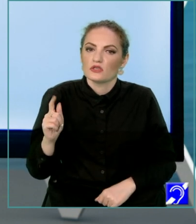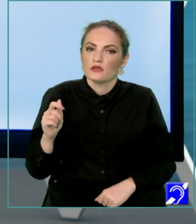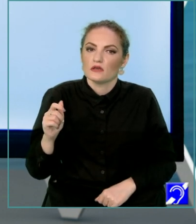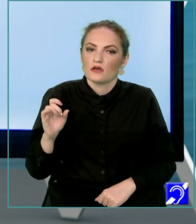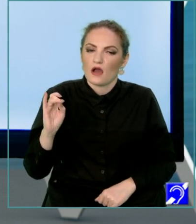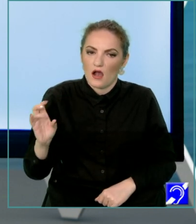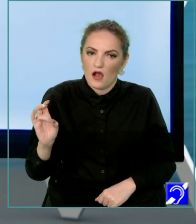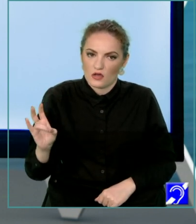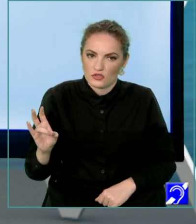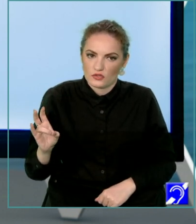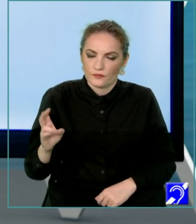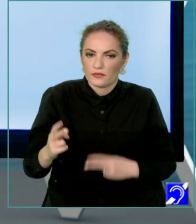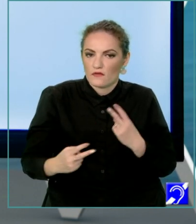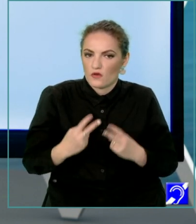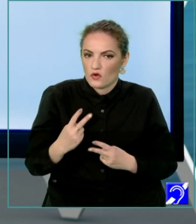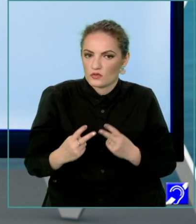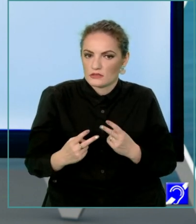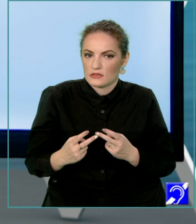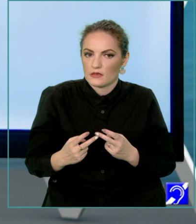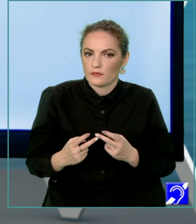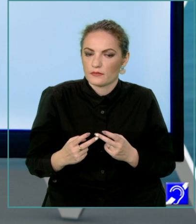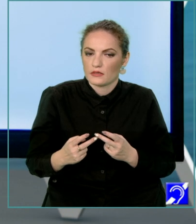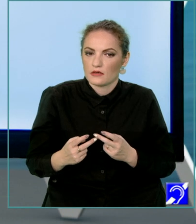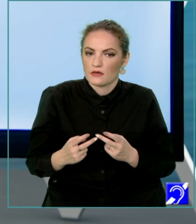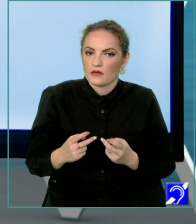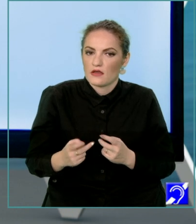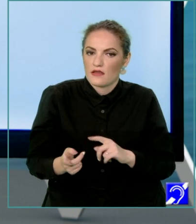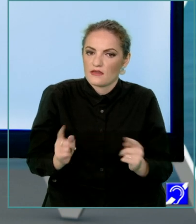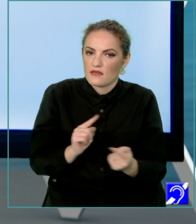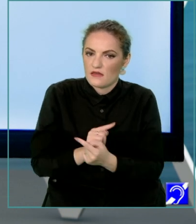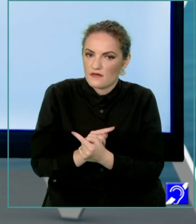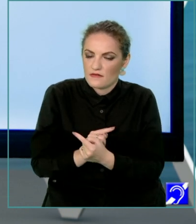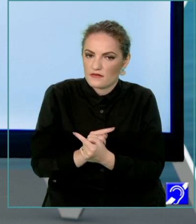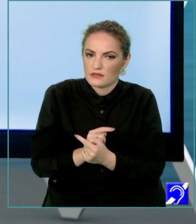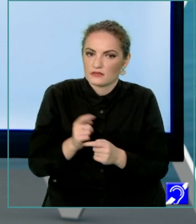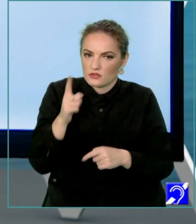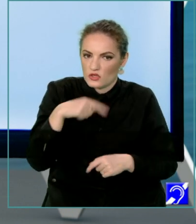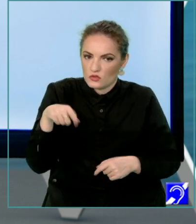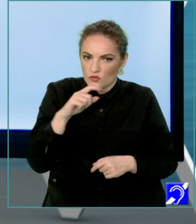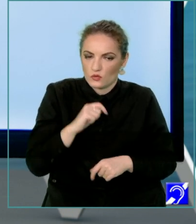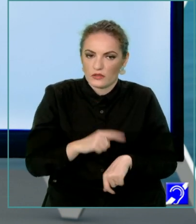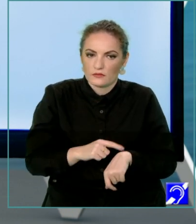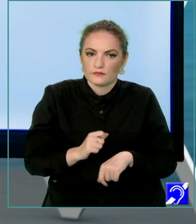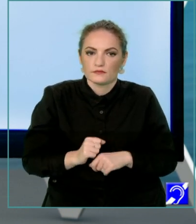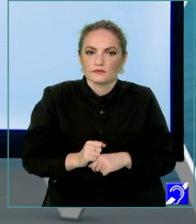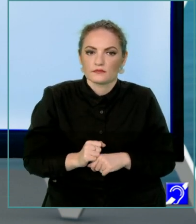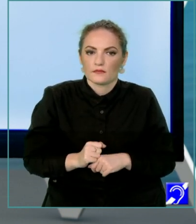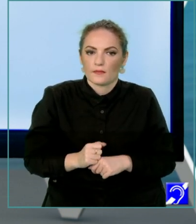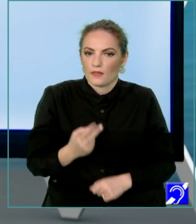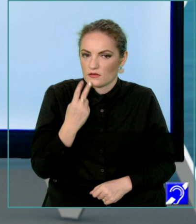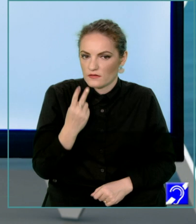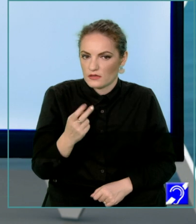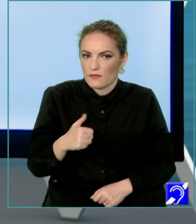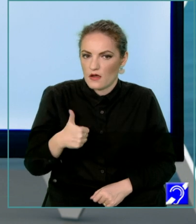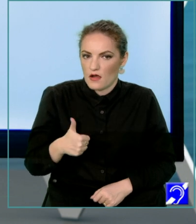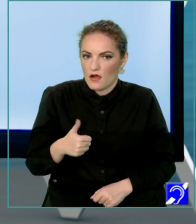invers acelor de ceasornic a b c d apoi Vârfului ei îi va corespunde e